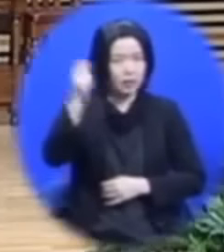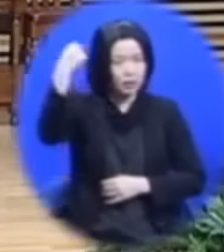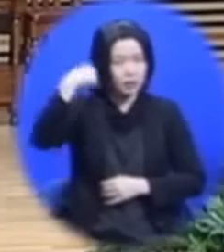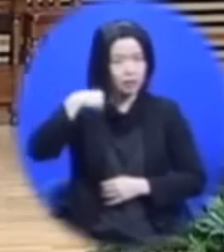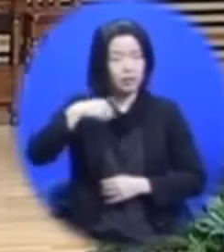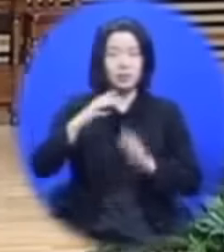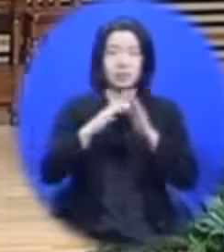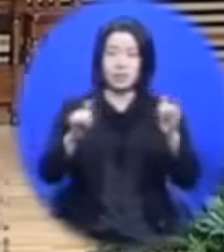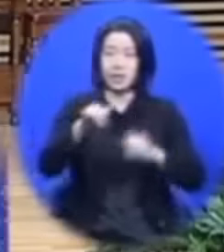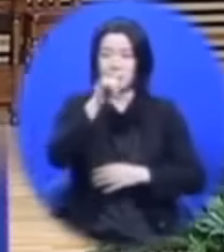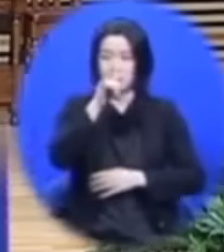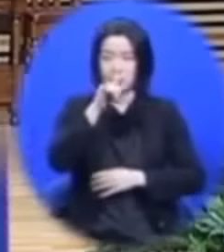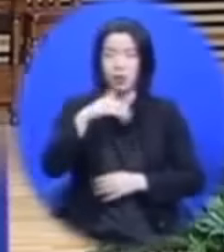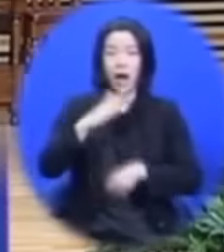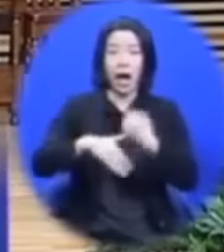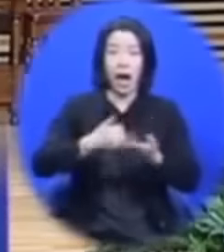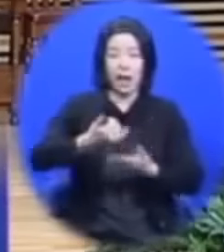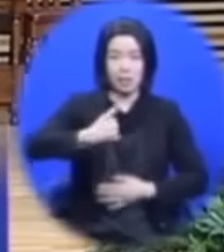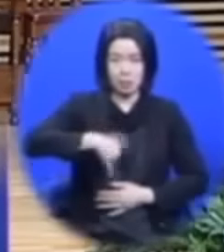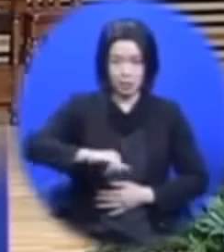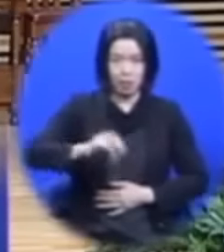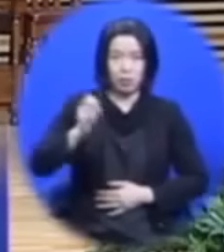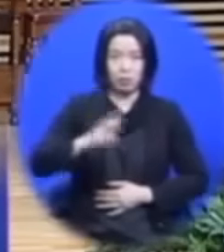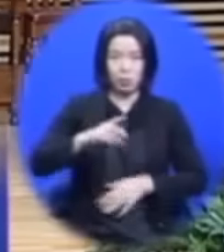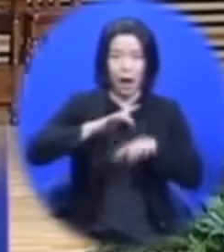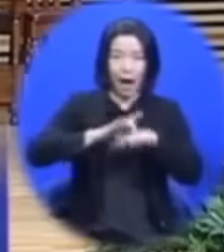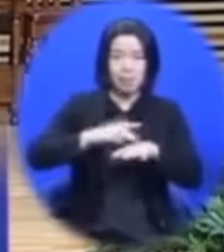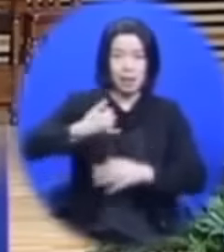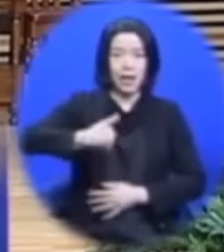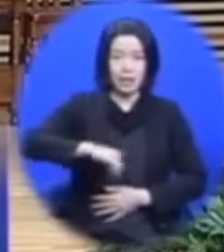있으실 겁니다. 하나님의 자녀와 악마의 자녀.